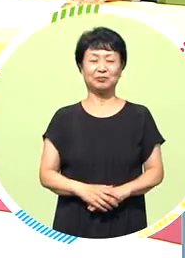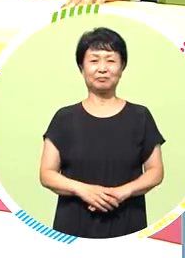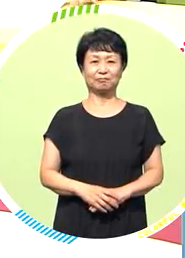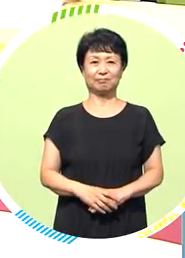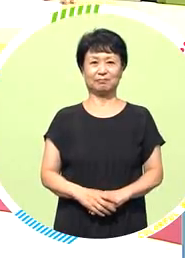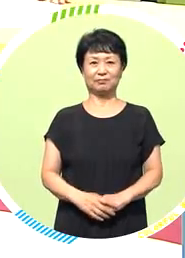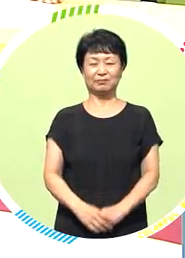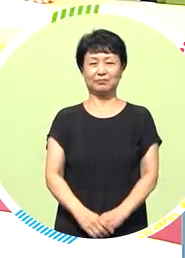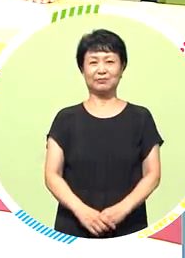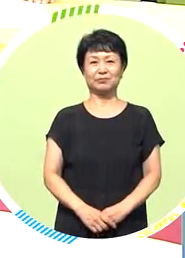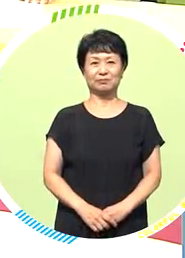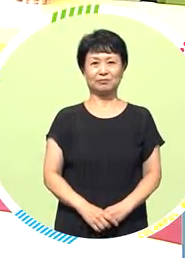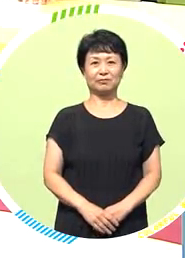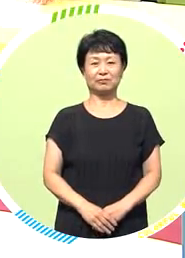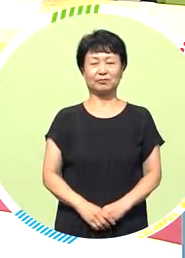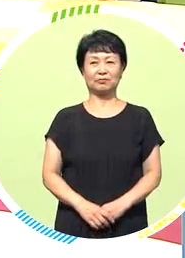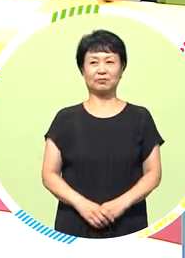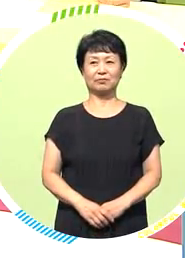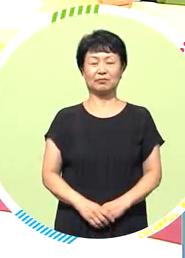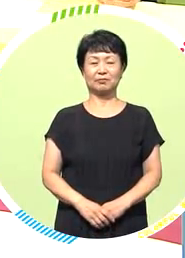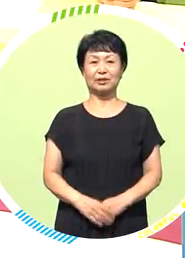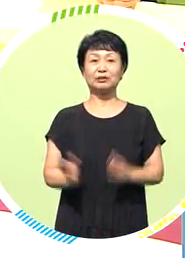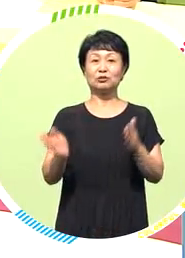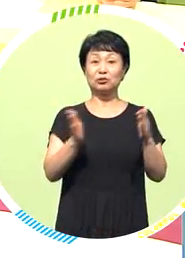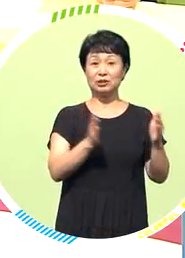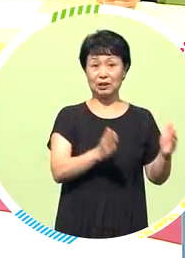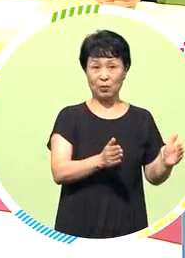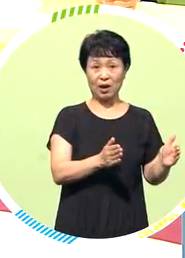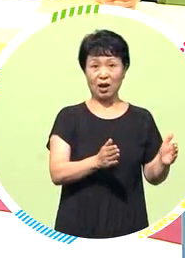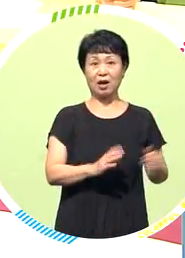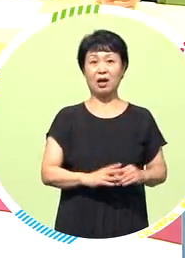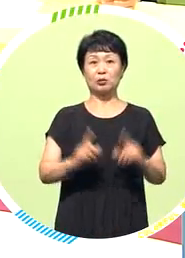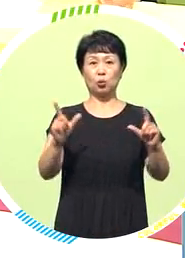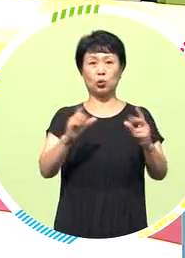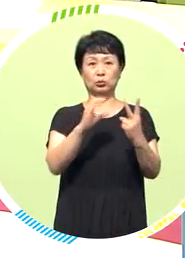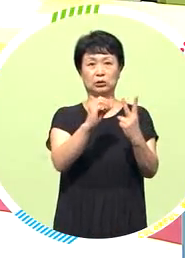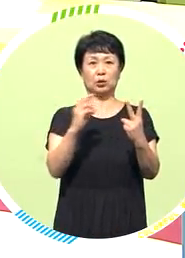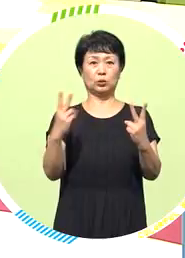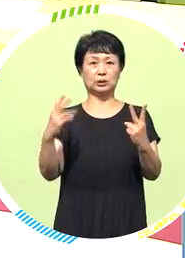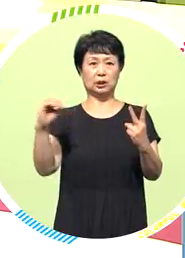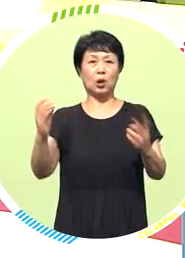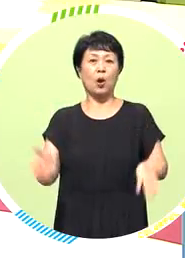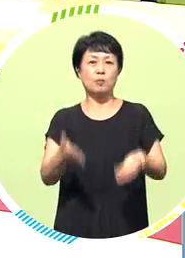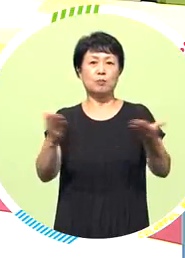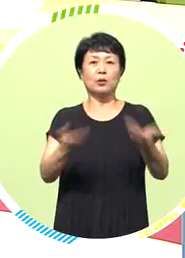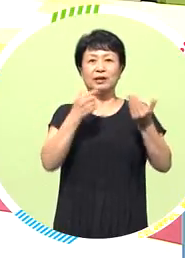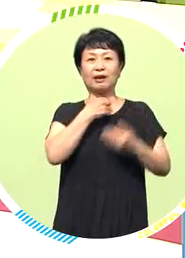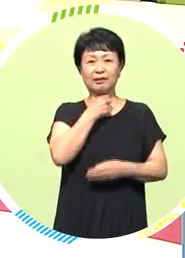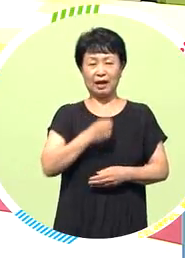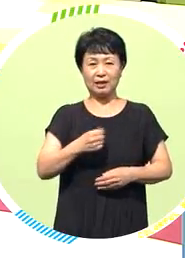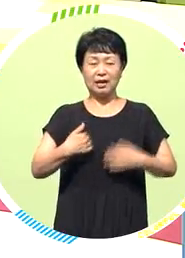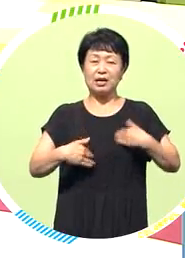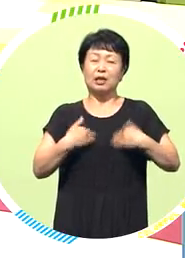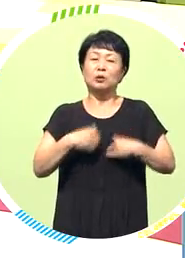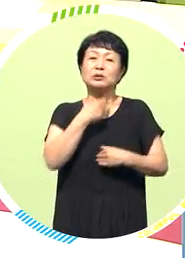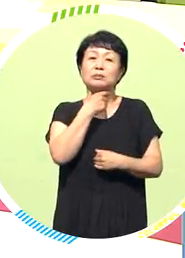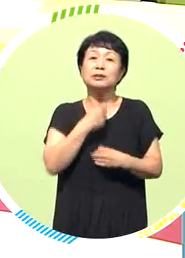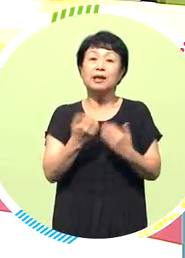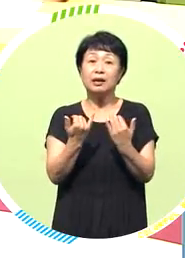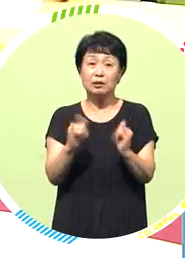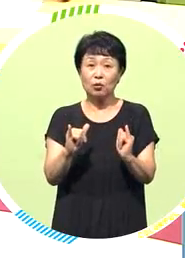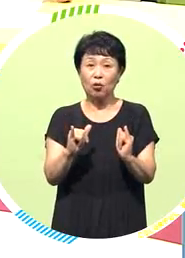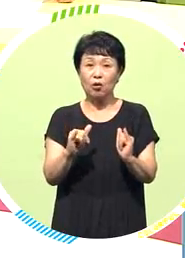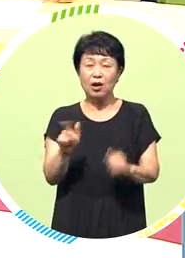ね。 はい、 ということで続いてはですね、東京2020大会盛り上げたい、楽しみたいっていう人なら、うん、初心者で